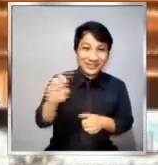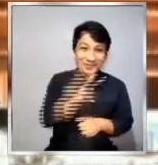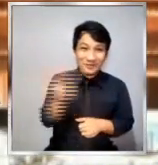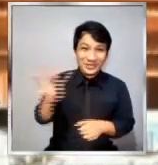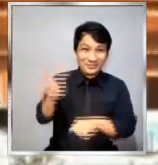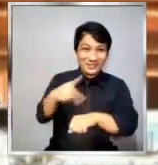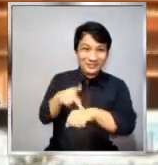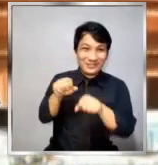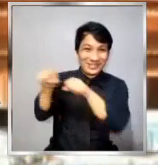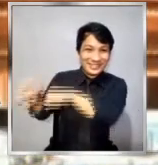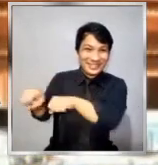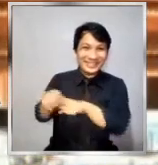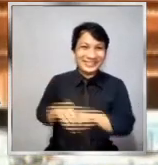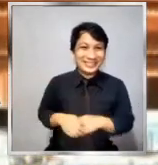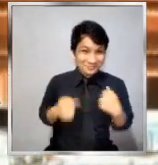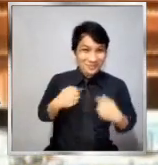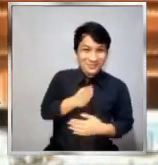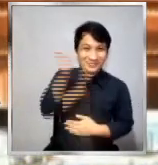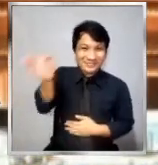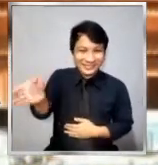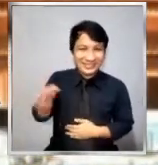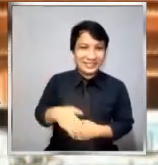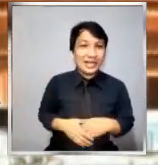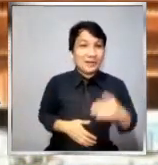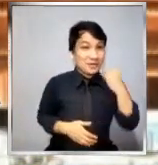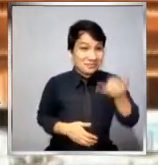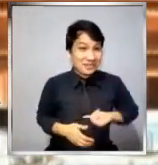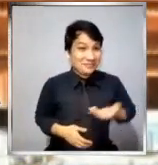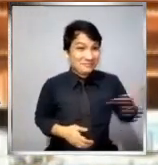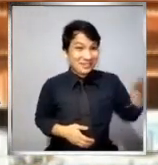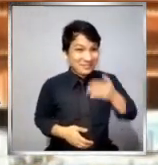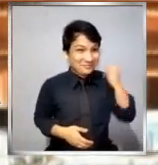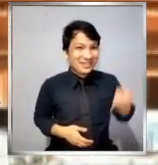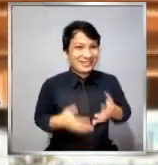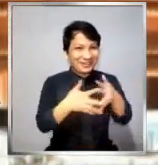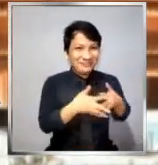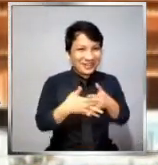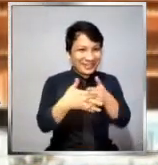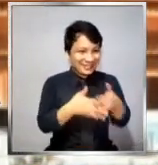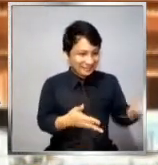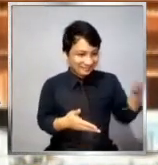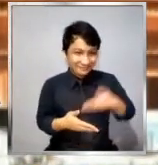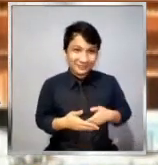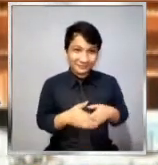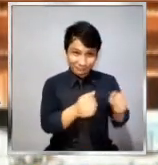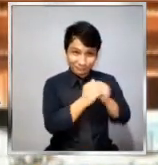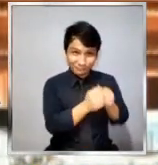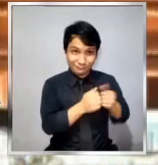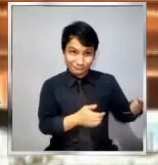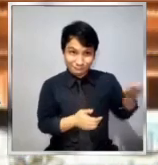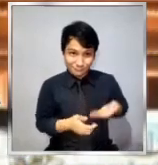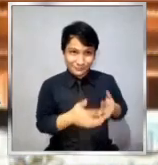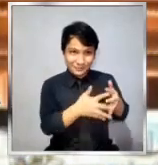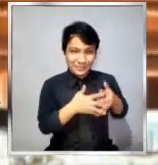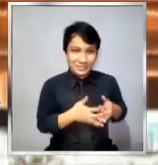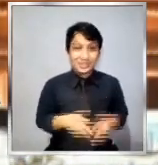But we will also invite the Americans to come along. Going to a sightseeing tour.